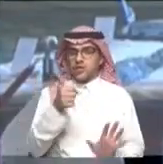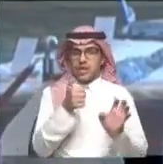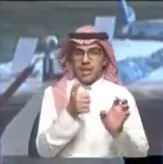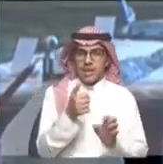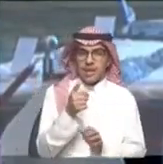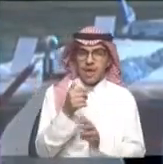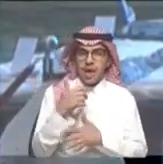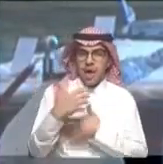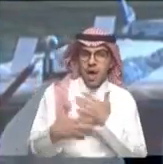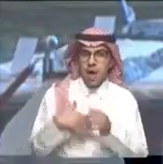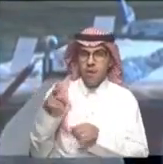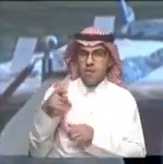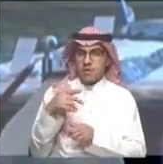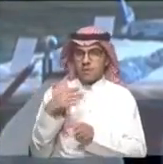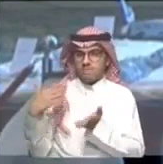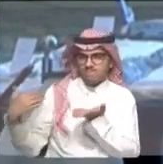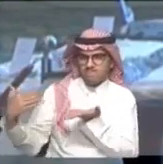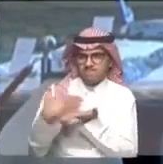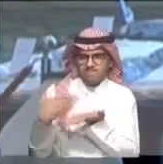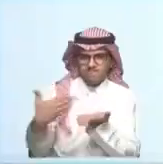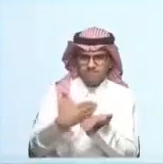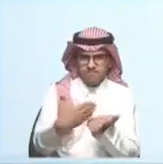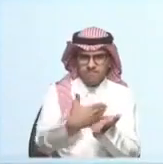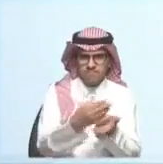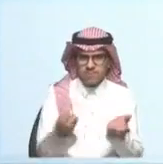الاختراقات والتهديدات الحوثية للأمن الإقليمي والدولي،